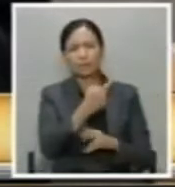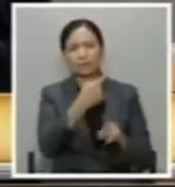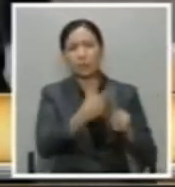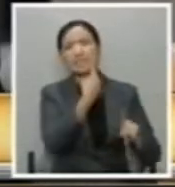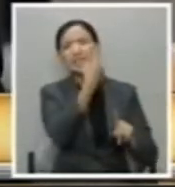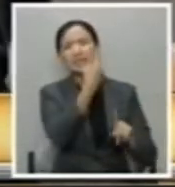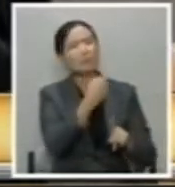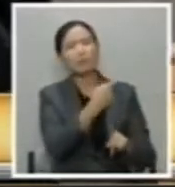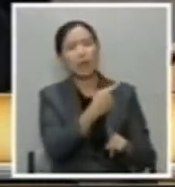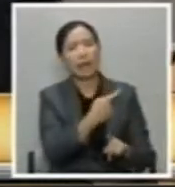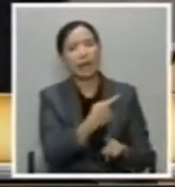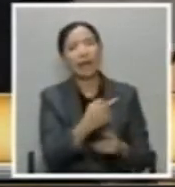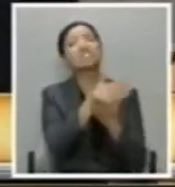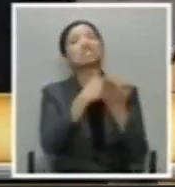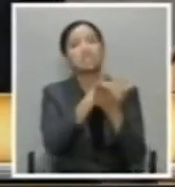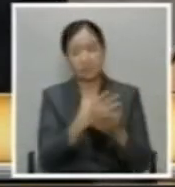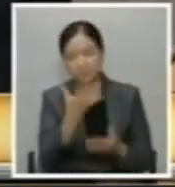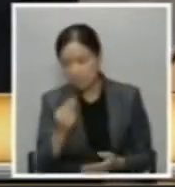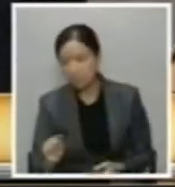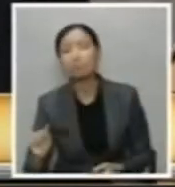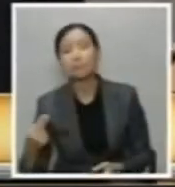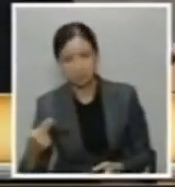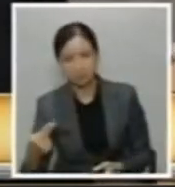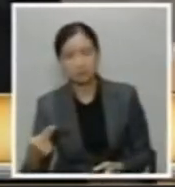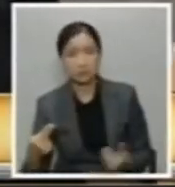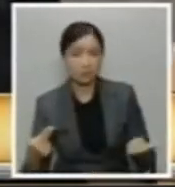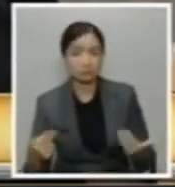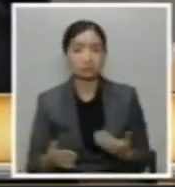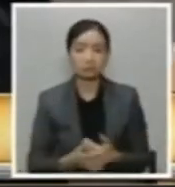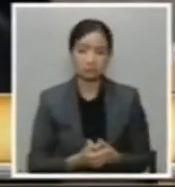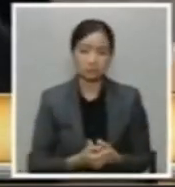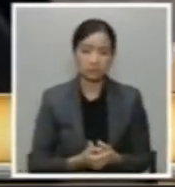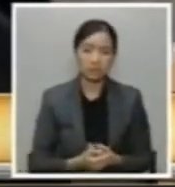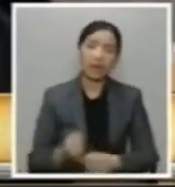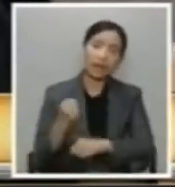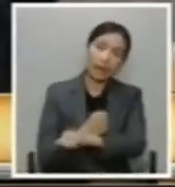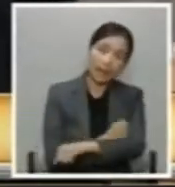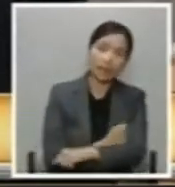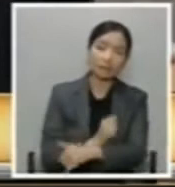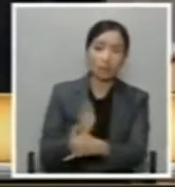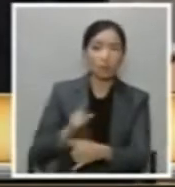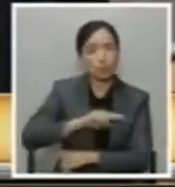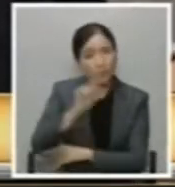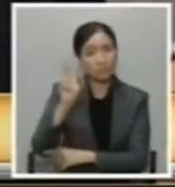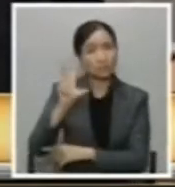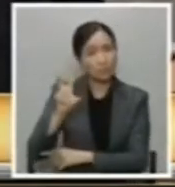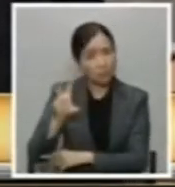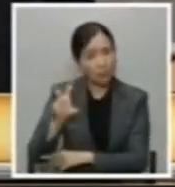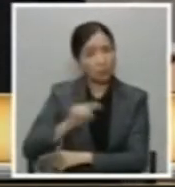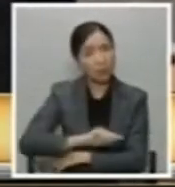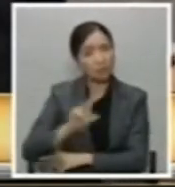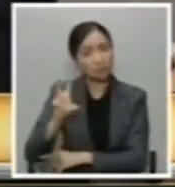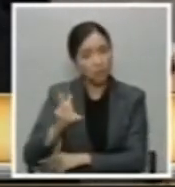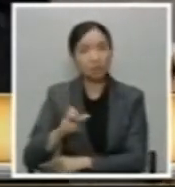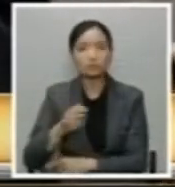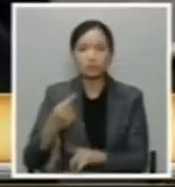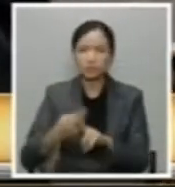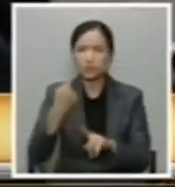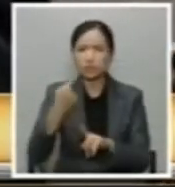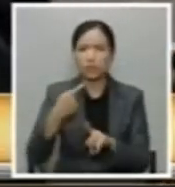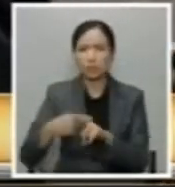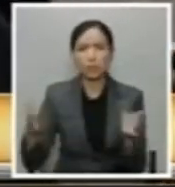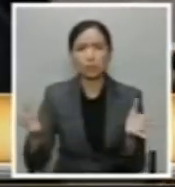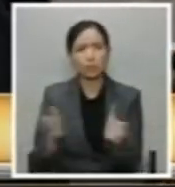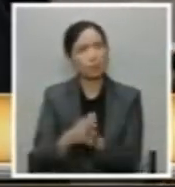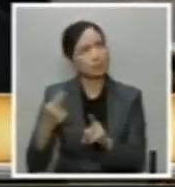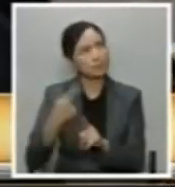ครึ่งหนึ่งก็ได้นะครับเปรียบเทียบเสมือนคล้ายๆกับเขายังได้ค่าแรงขั้นต่ำอยู่วันละ300บาทนะครับทั้งเดือนก็ประมาณ 9,000 บา